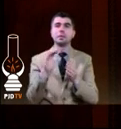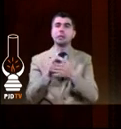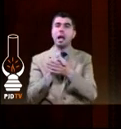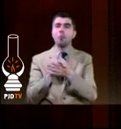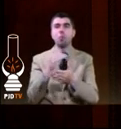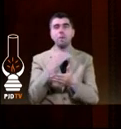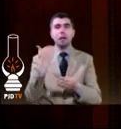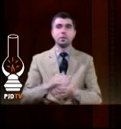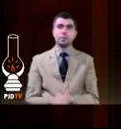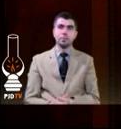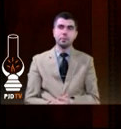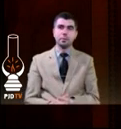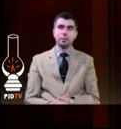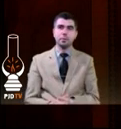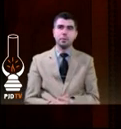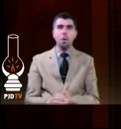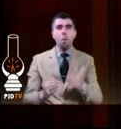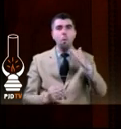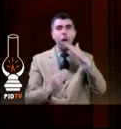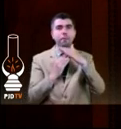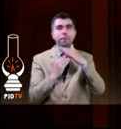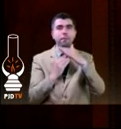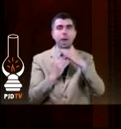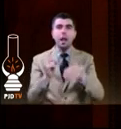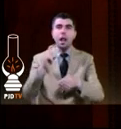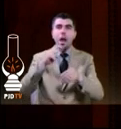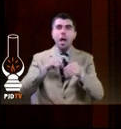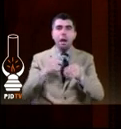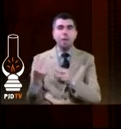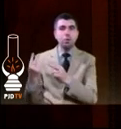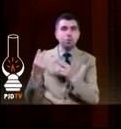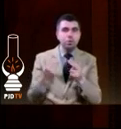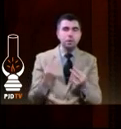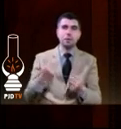بها، توقفت القضيه. جاوا عندي الاخوان ديال النقابات